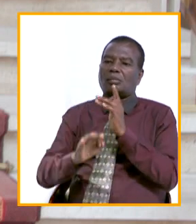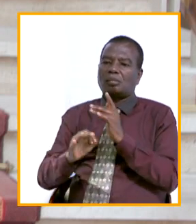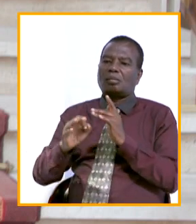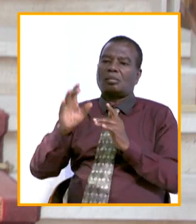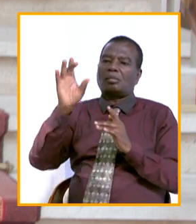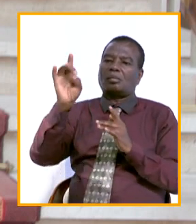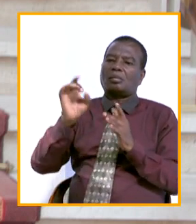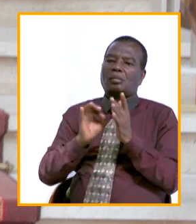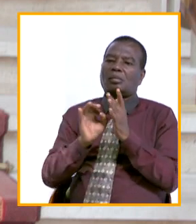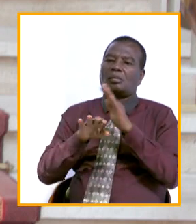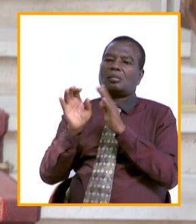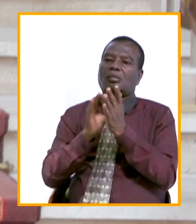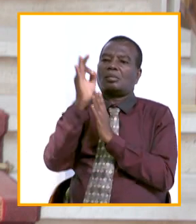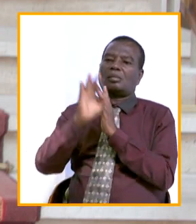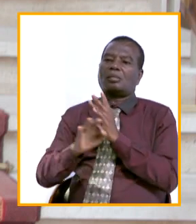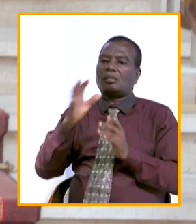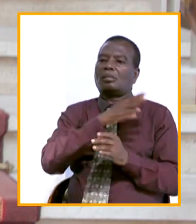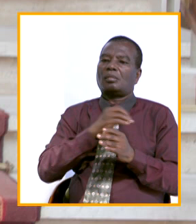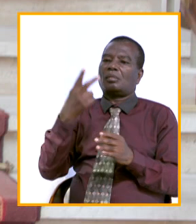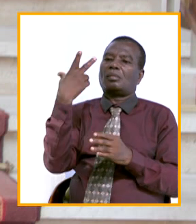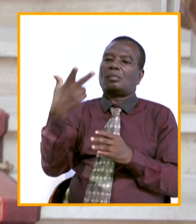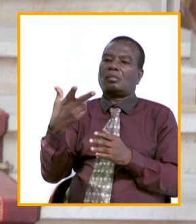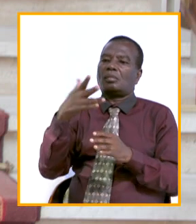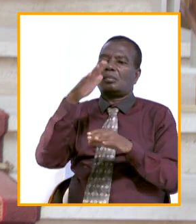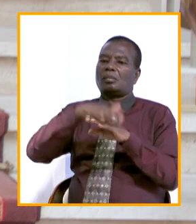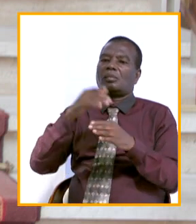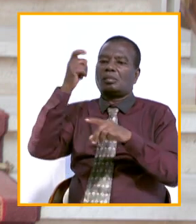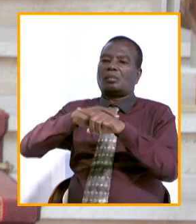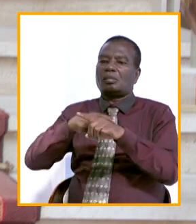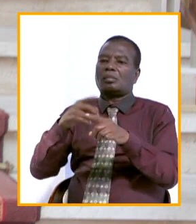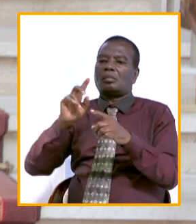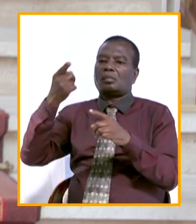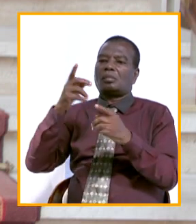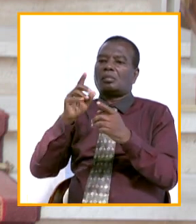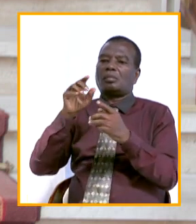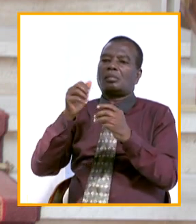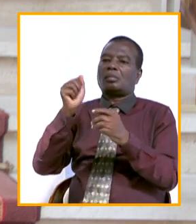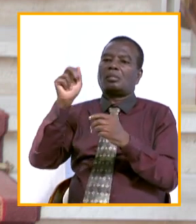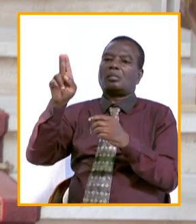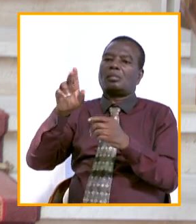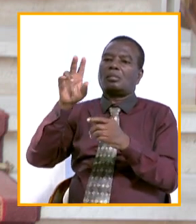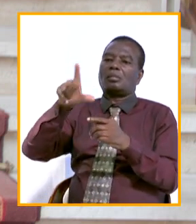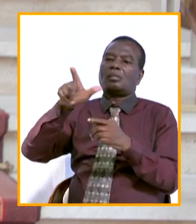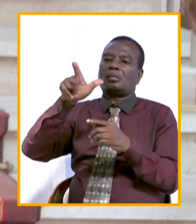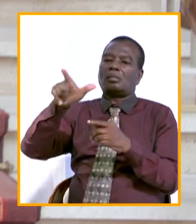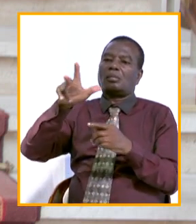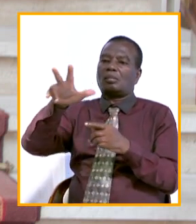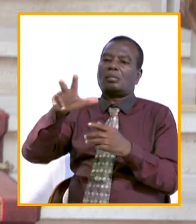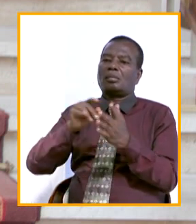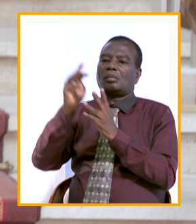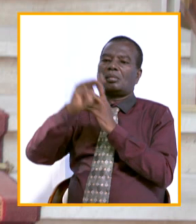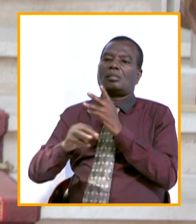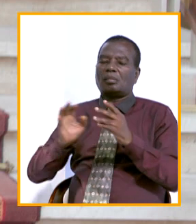2022, 8 en février et 3 sur la période du 1er au 23 mars. Ainsi, notre